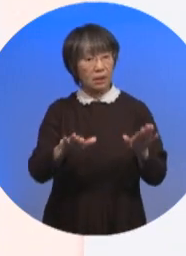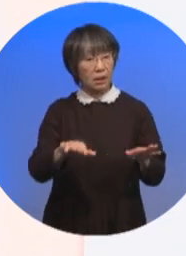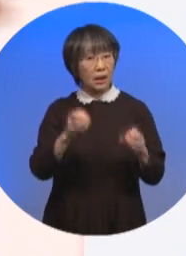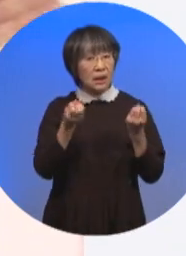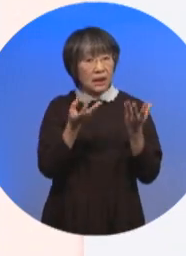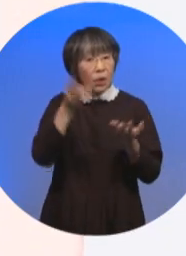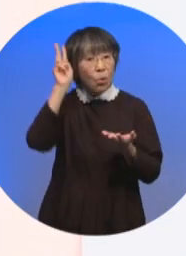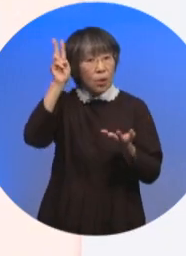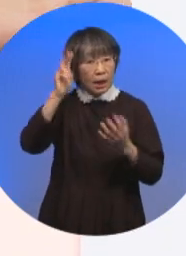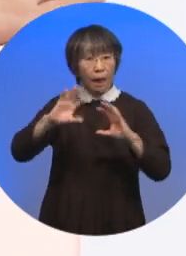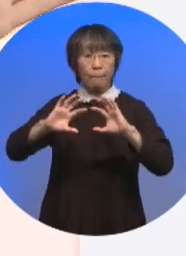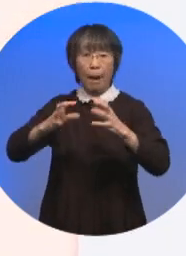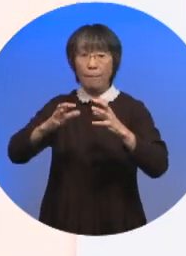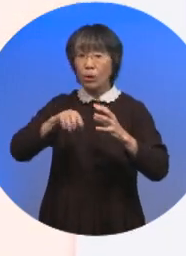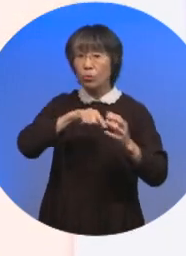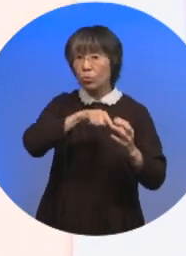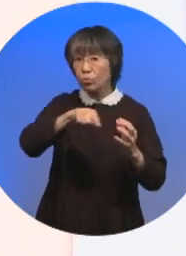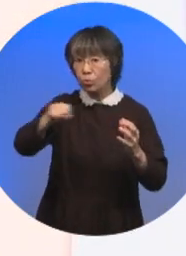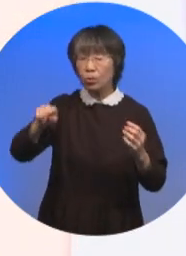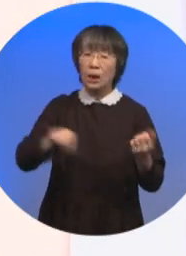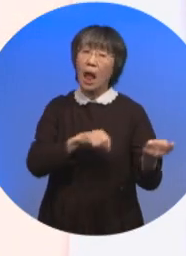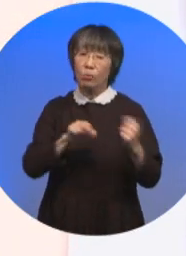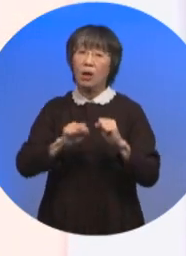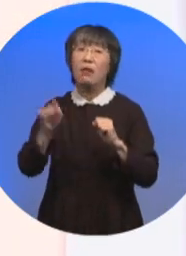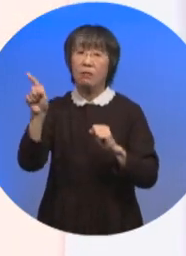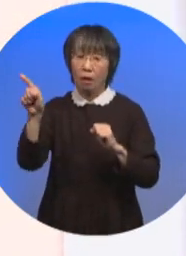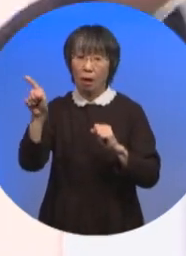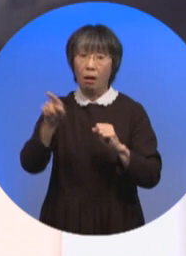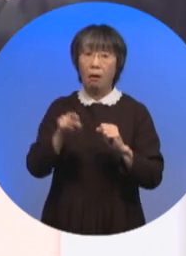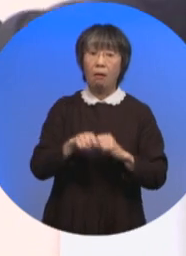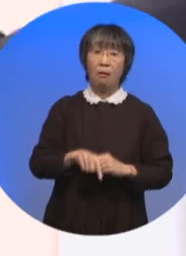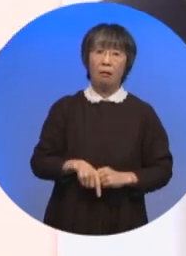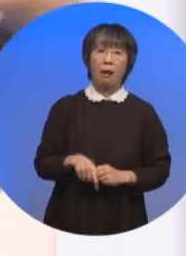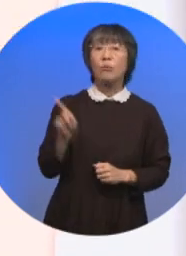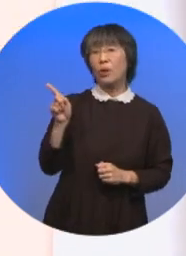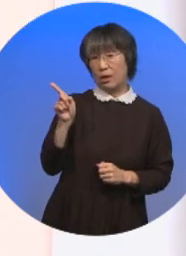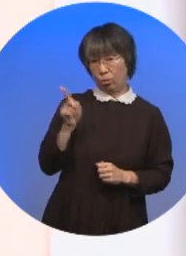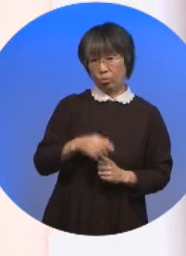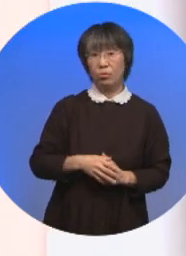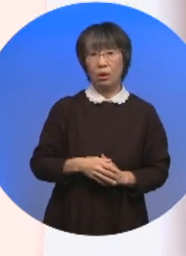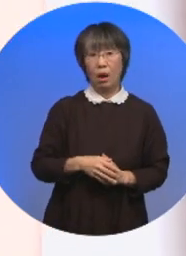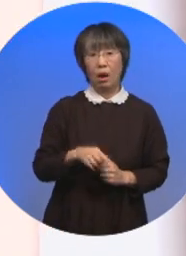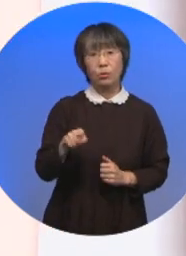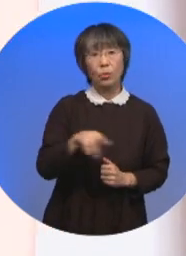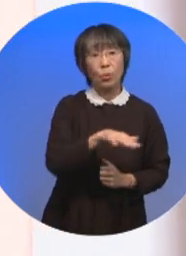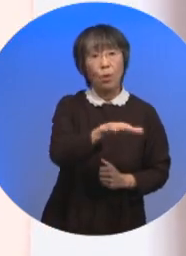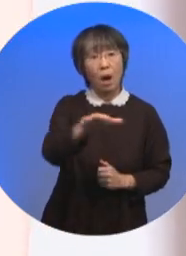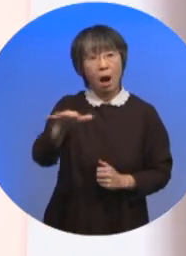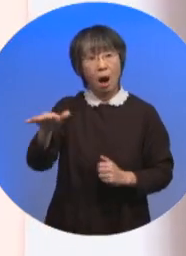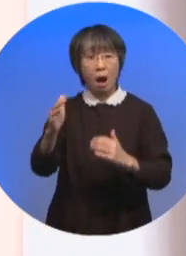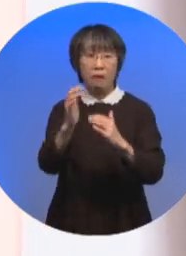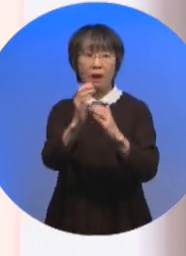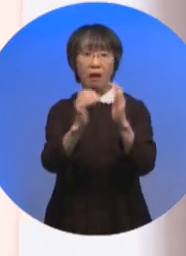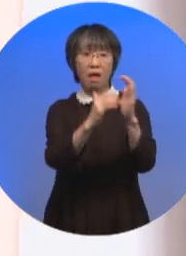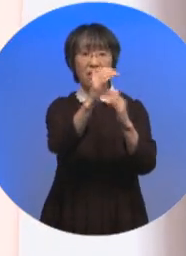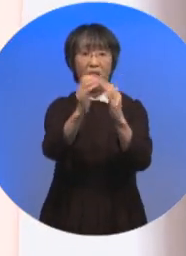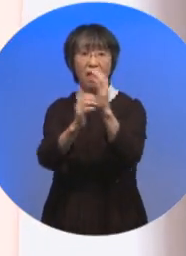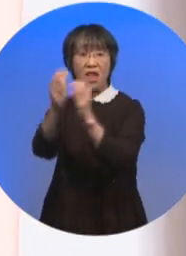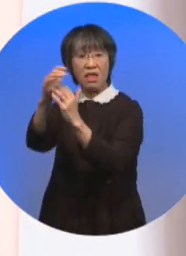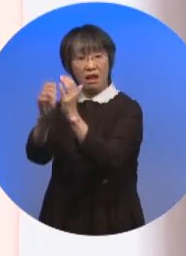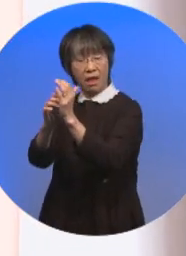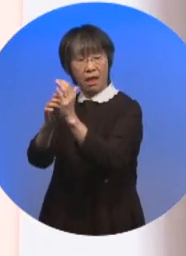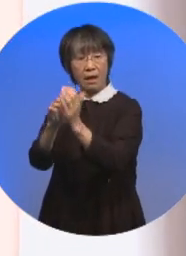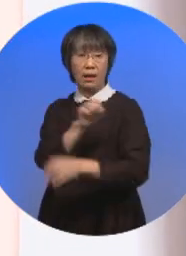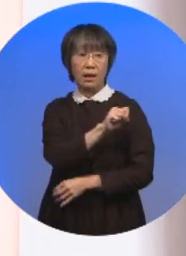大阪からさ、ね、万博公園で夏ずっとライブやってたから、行くと、いやー、あそこ全部